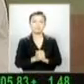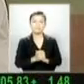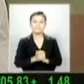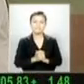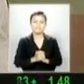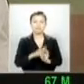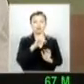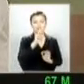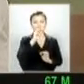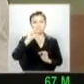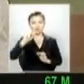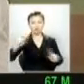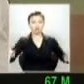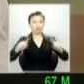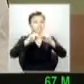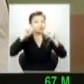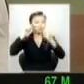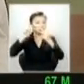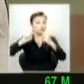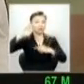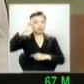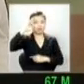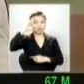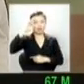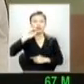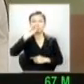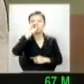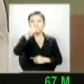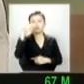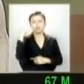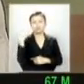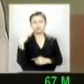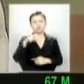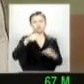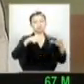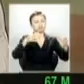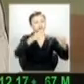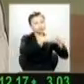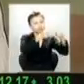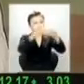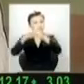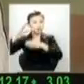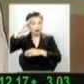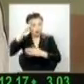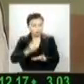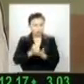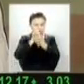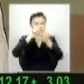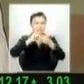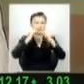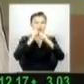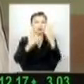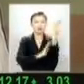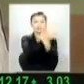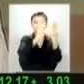รัฐมนตรีว่าการกระทรวงกลาโหมก็ยืนยันนะคะว่าทุกเหล่าทัพมีความเข้าใจร่วมกันในการคลี่คลายสถานการณ์บ้านเมืองตามกรอบของกฎหม